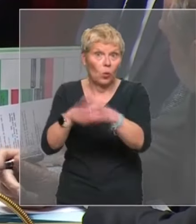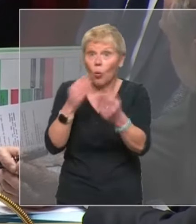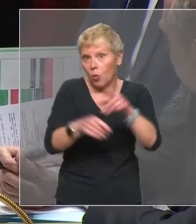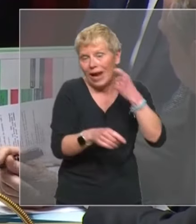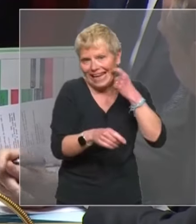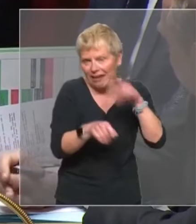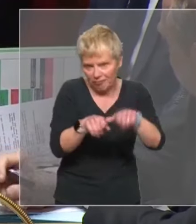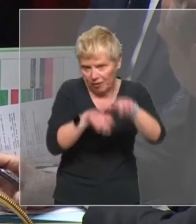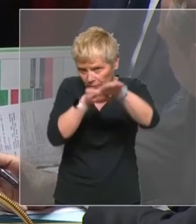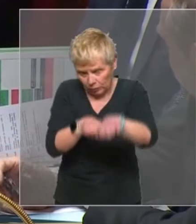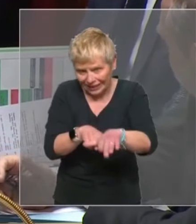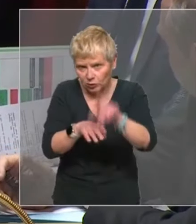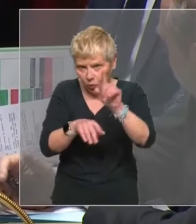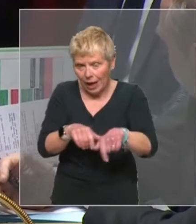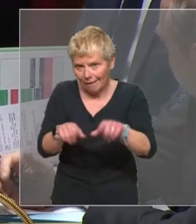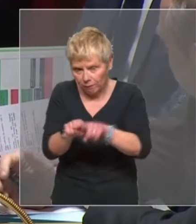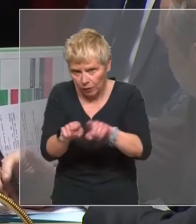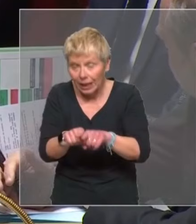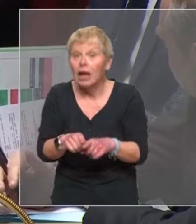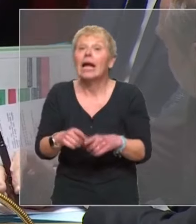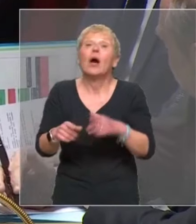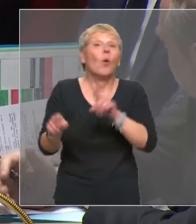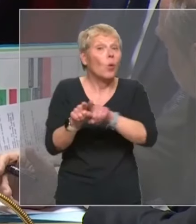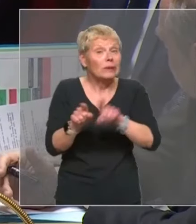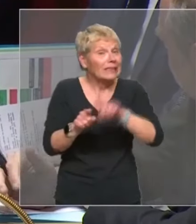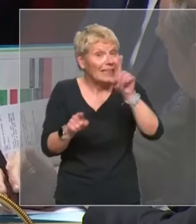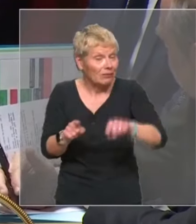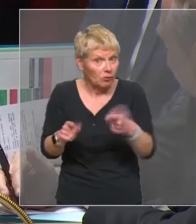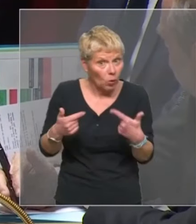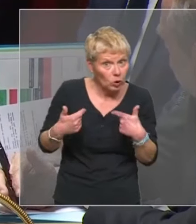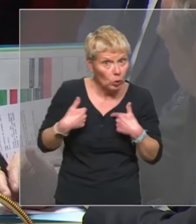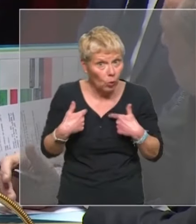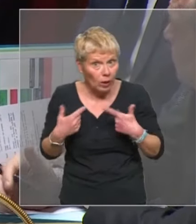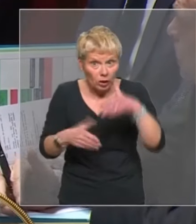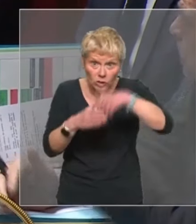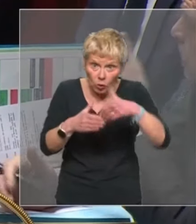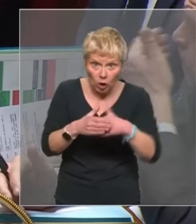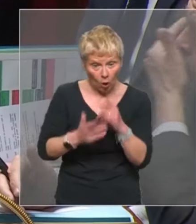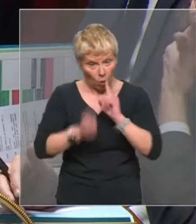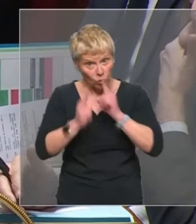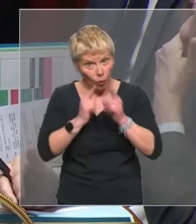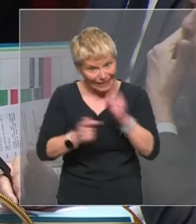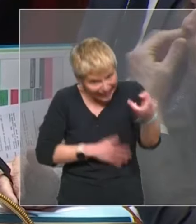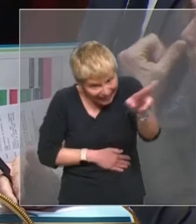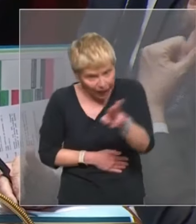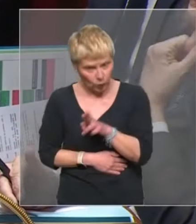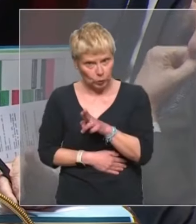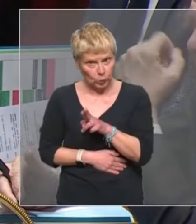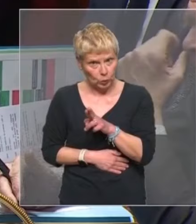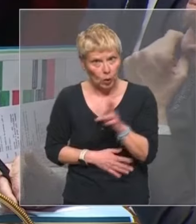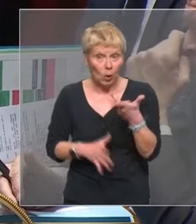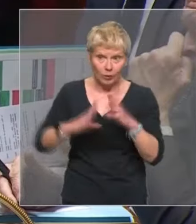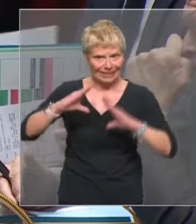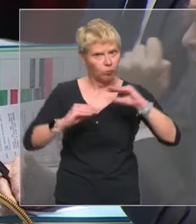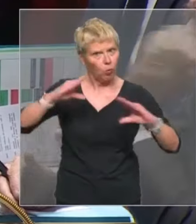élèves lorsqu'ils en ont besoin et il faut enfin que nous soyons à la base de la restauration de l'autorité une autorité proportionnée et bien